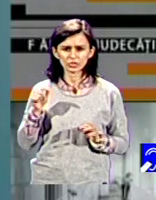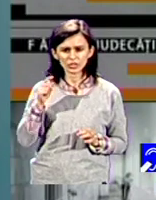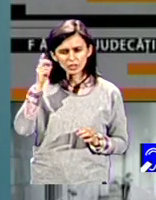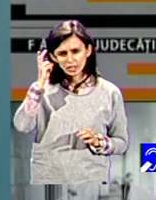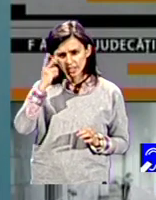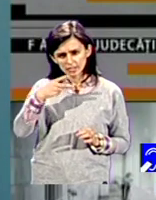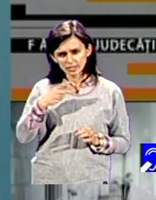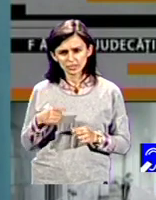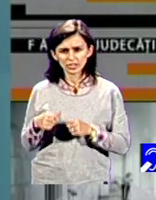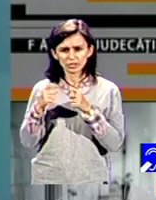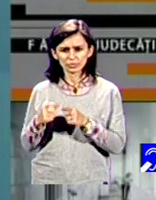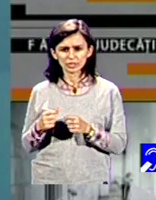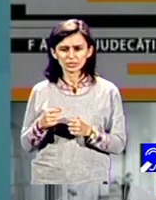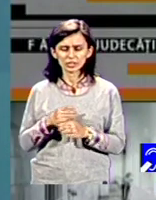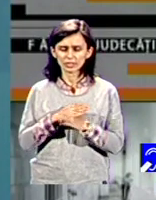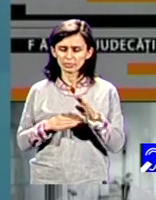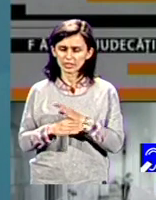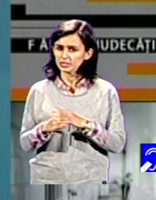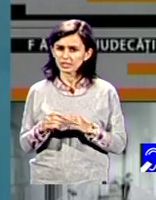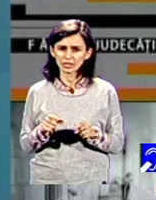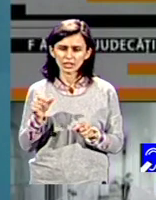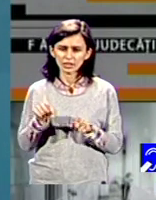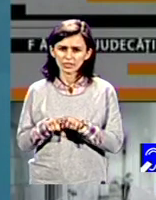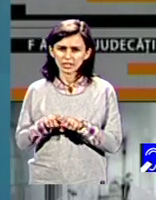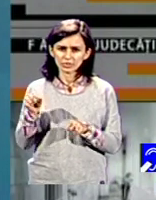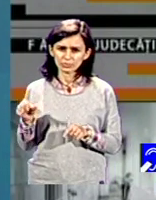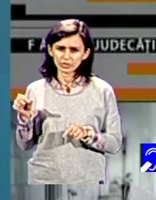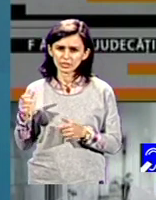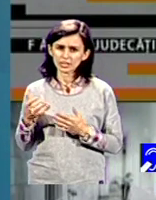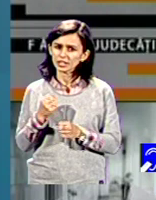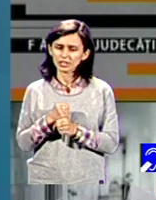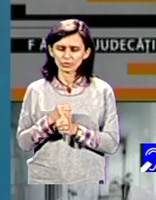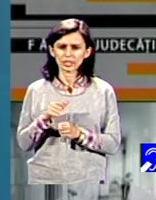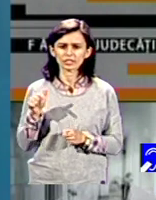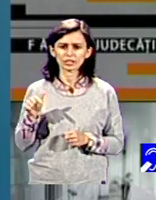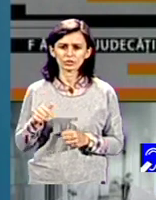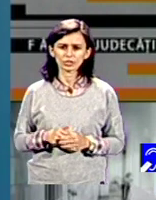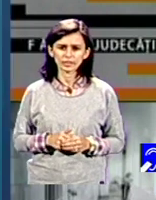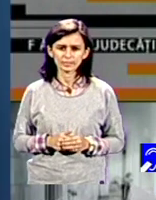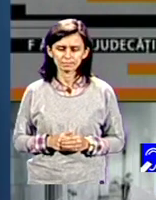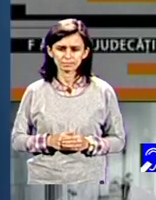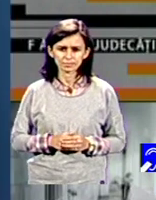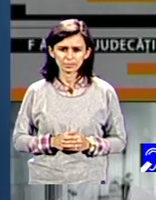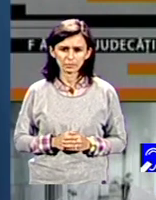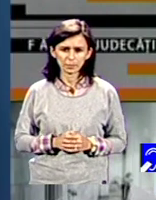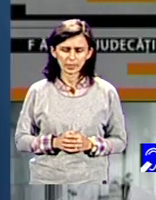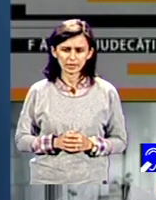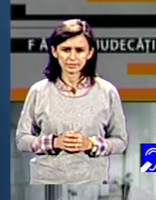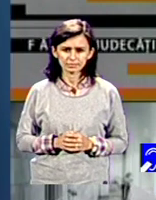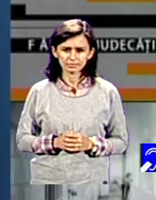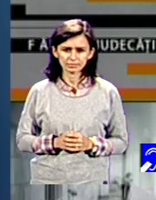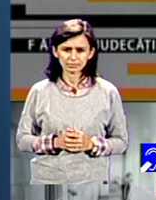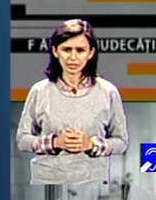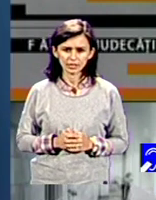ca o persoană care lucrează acolo Da avem România nu știu